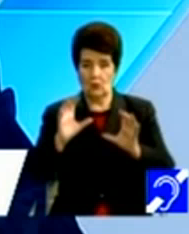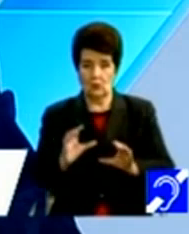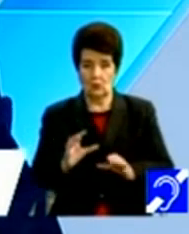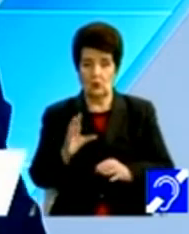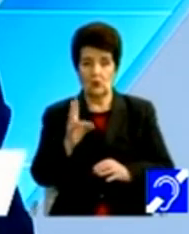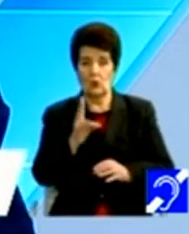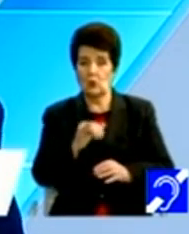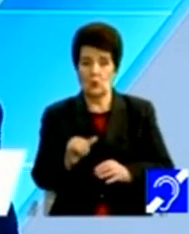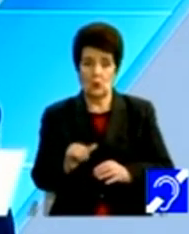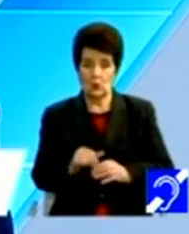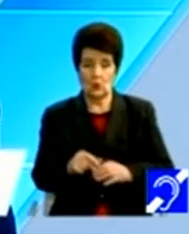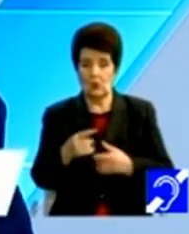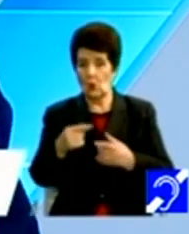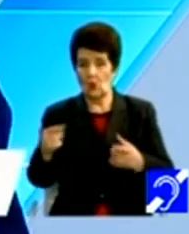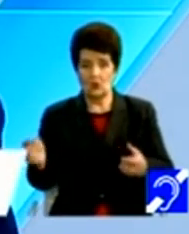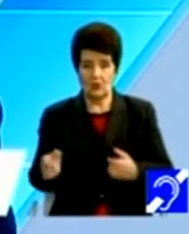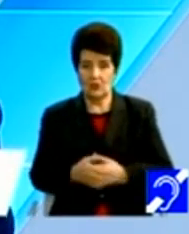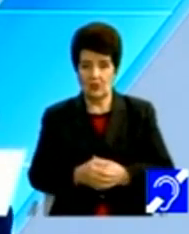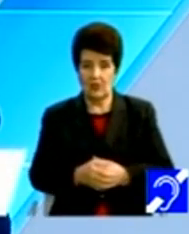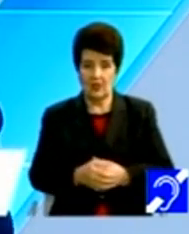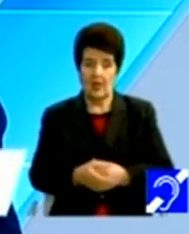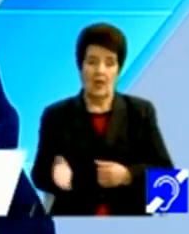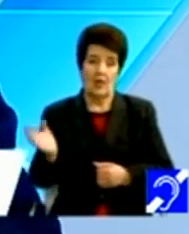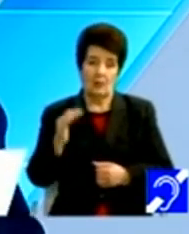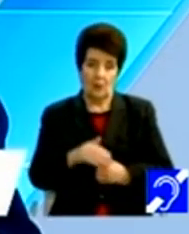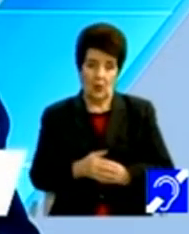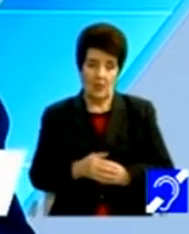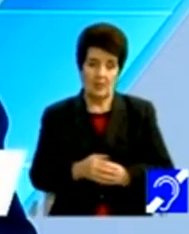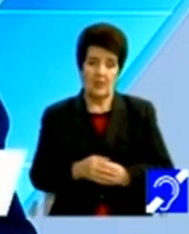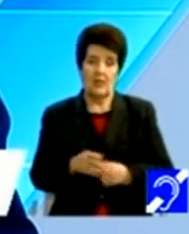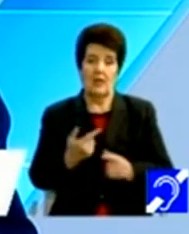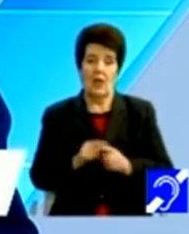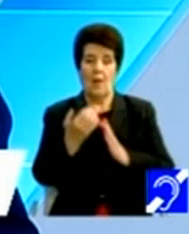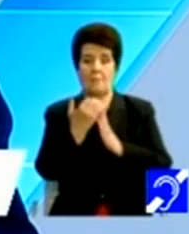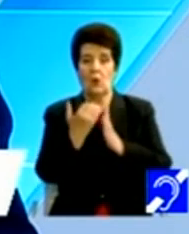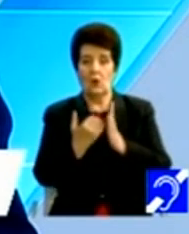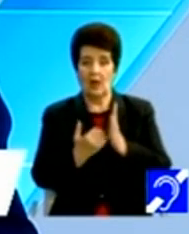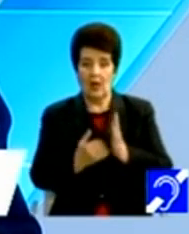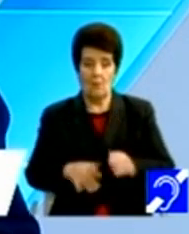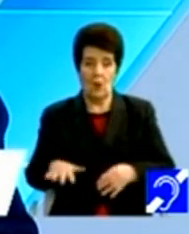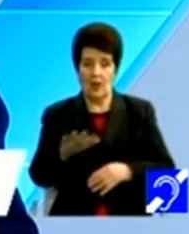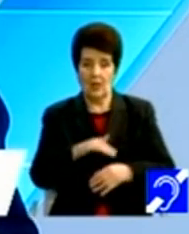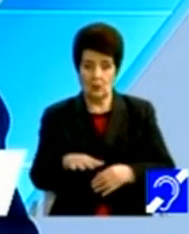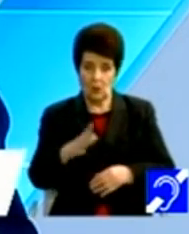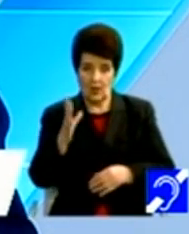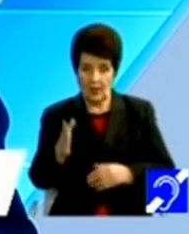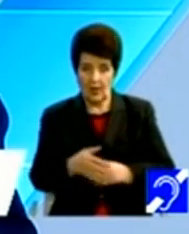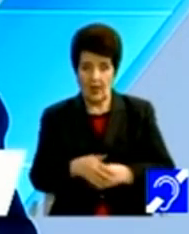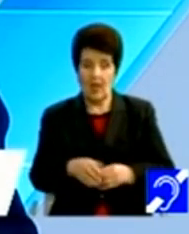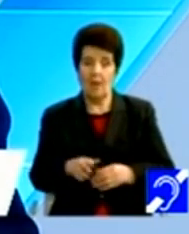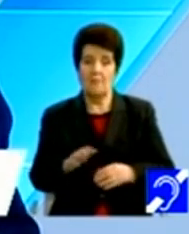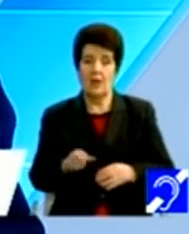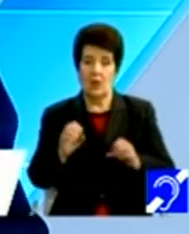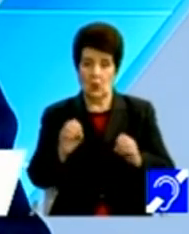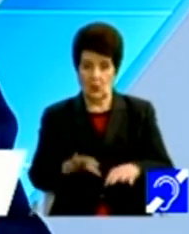câte puțin de orice. Eu poate mai apoi mai voi oferi la programul electoral, dar zic că am hotărât să